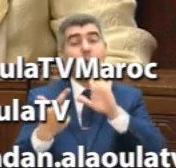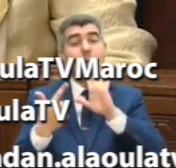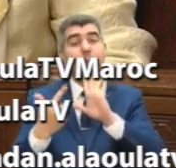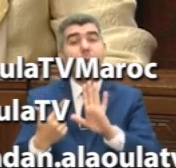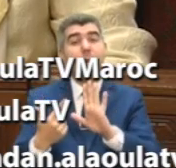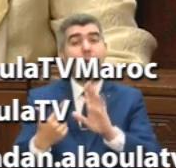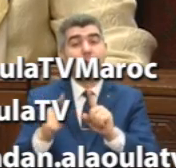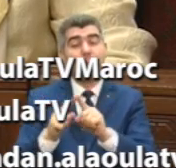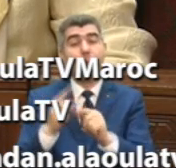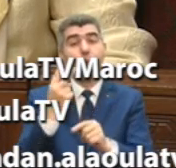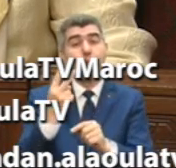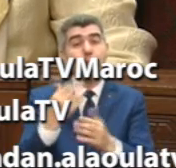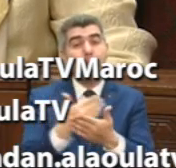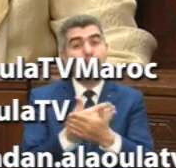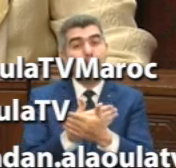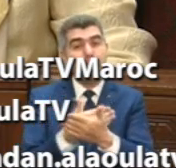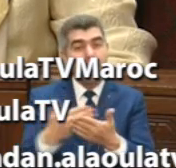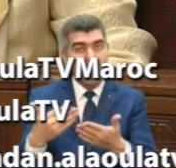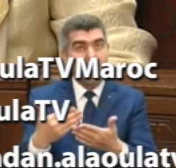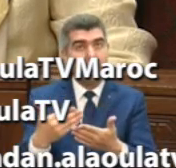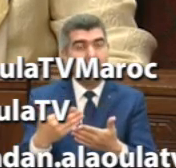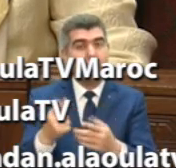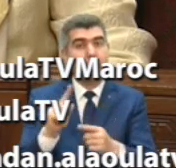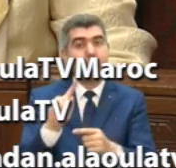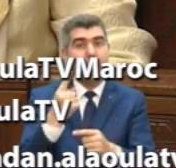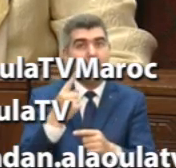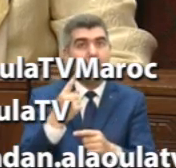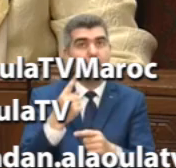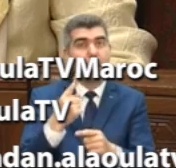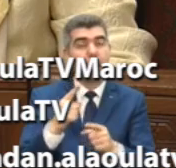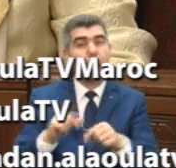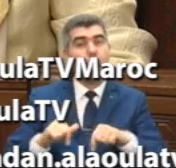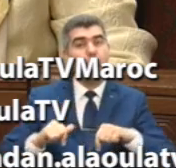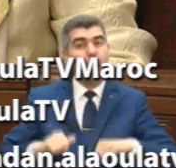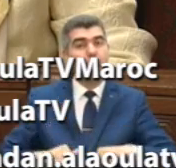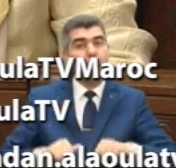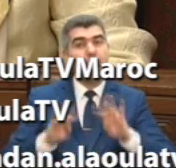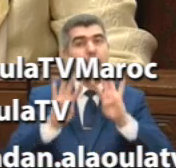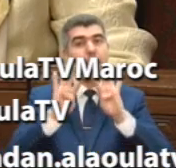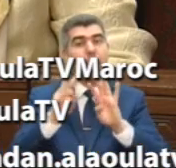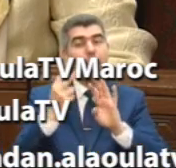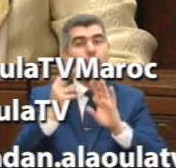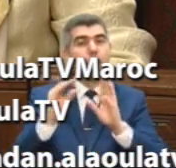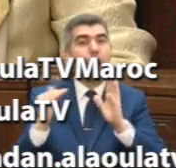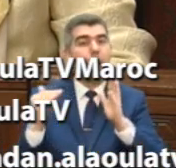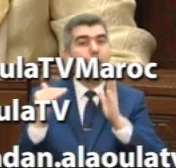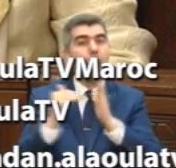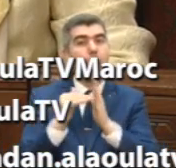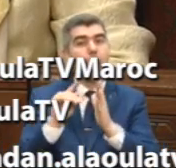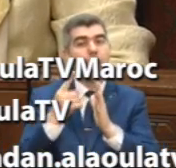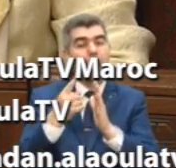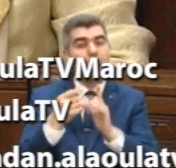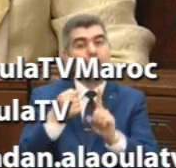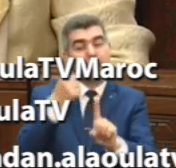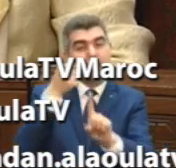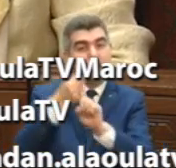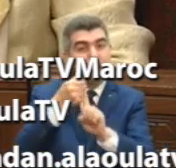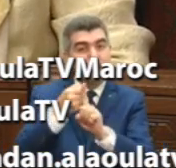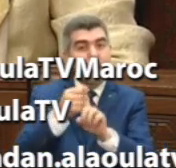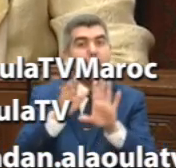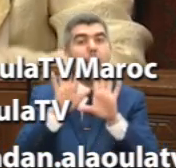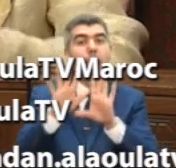بجوج د المليار ديال درهم، ساهمت فيها الوزارة ب 820. اليوم انتهت الأشغال ب10